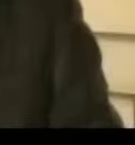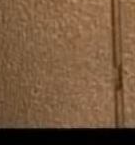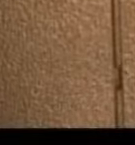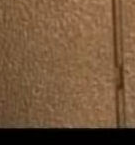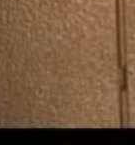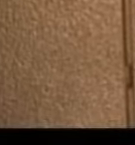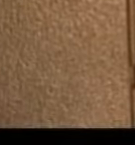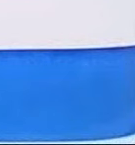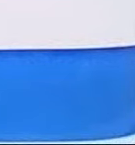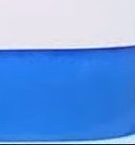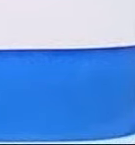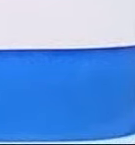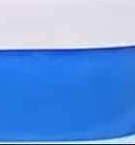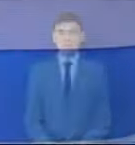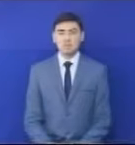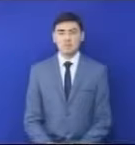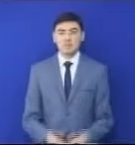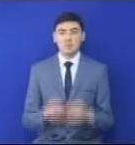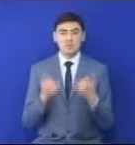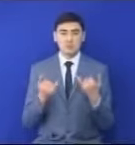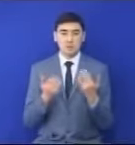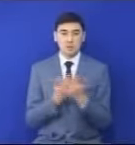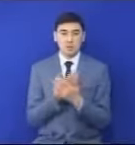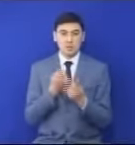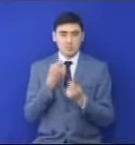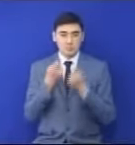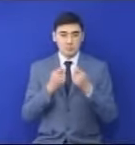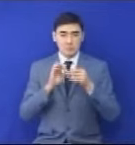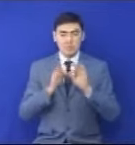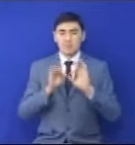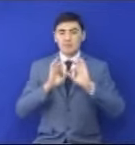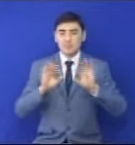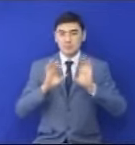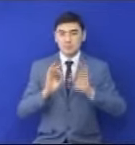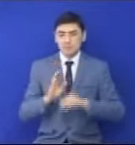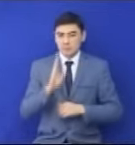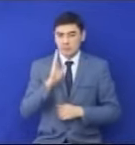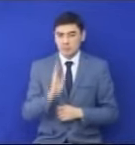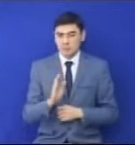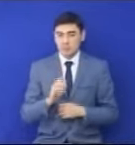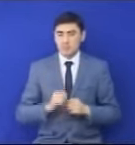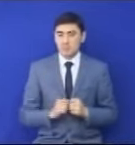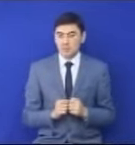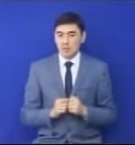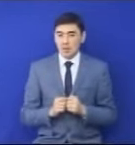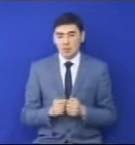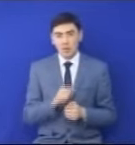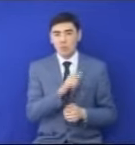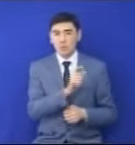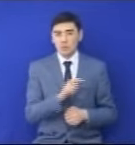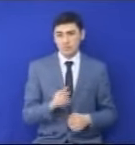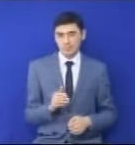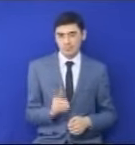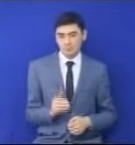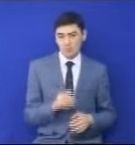тұрғын үйлерге орнатыла бастады. Осы және өзге де жаңалықтар жөнінде толығырақ. Жекеменшік сот орындаушылары